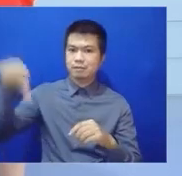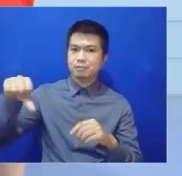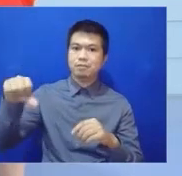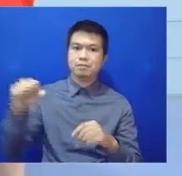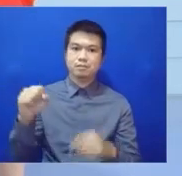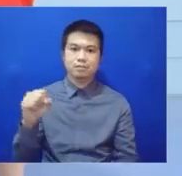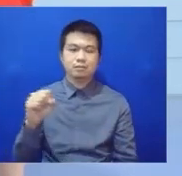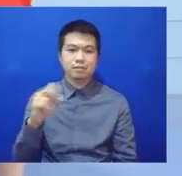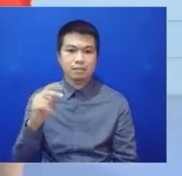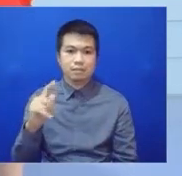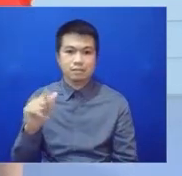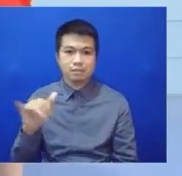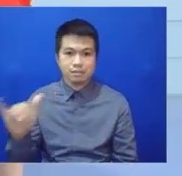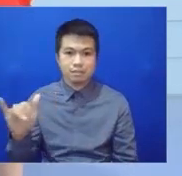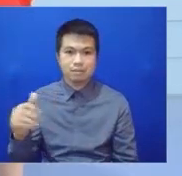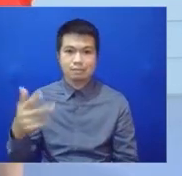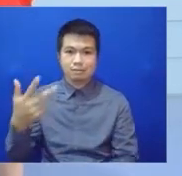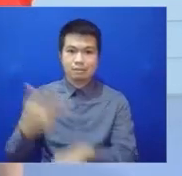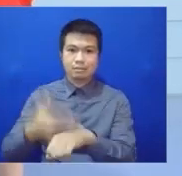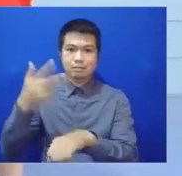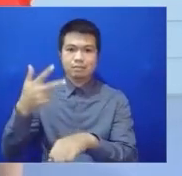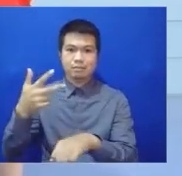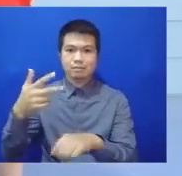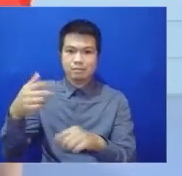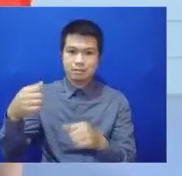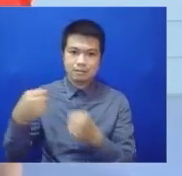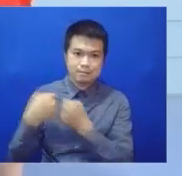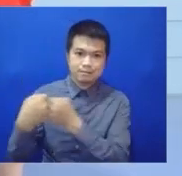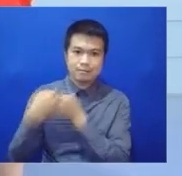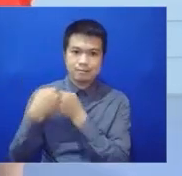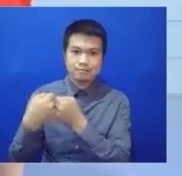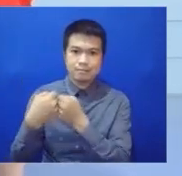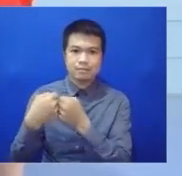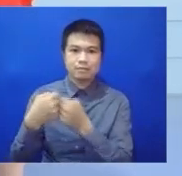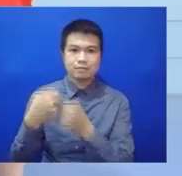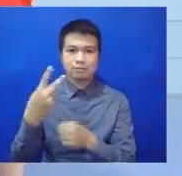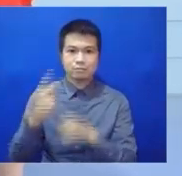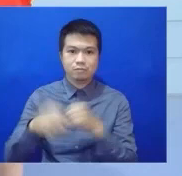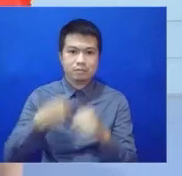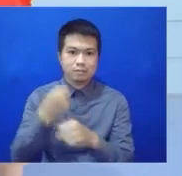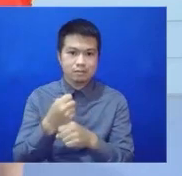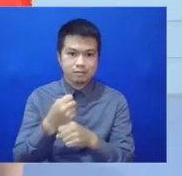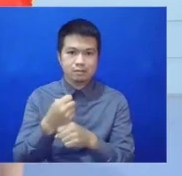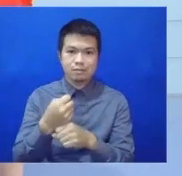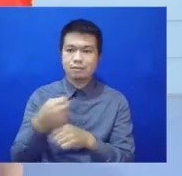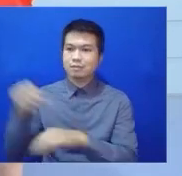Nesthy sa kanya. Kaya hindi lamang po panalo kung hindi matamis na comeback